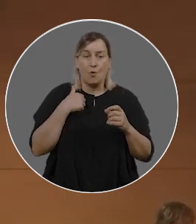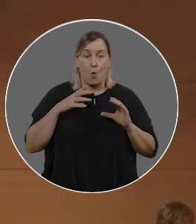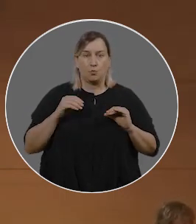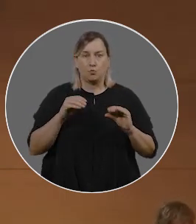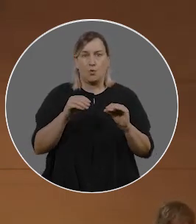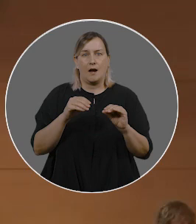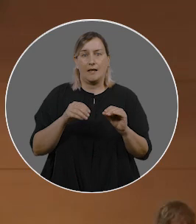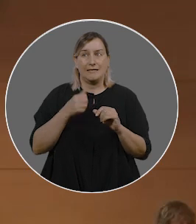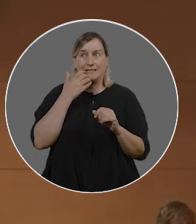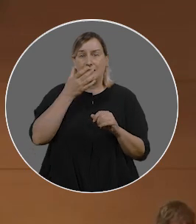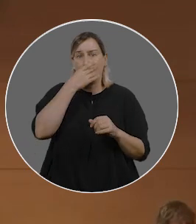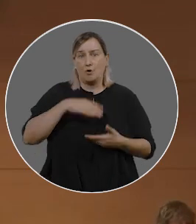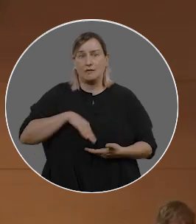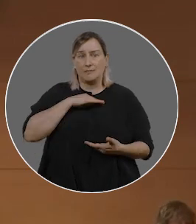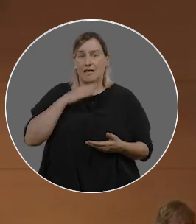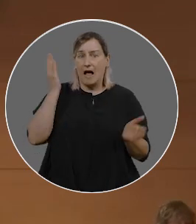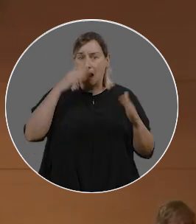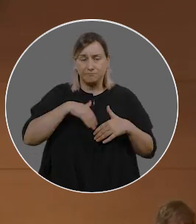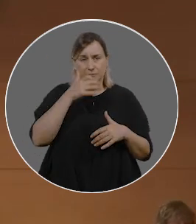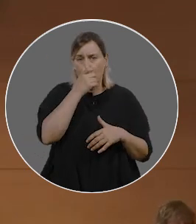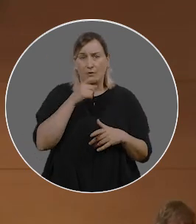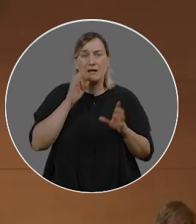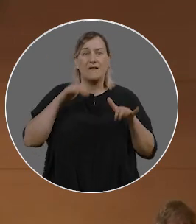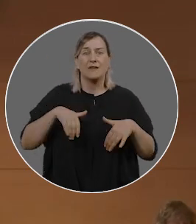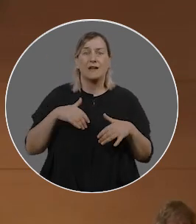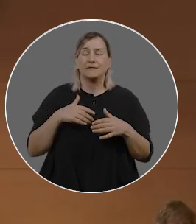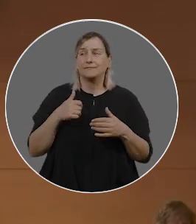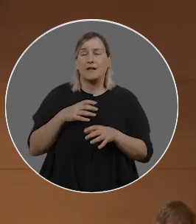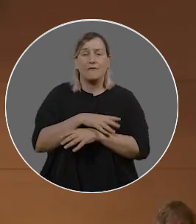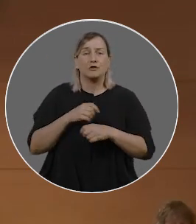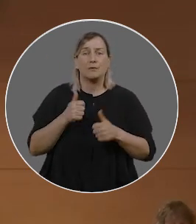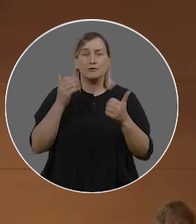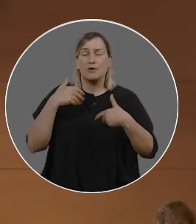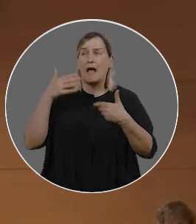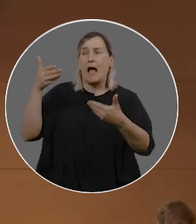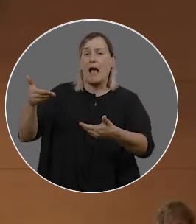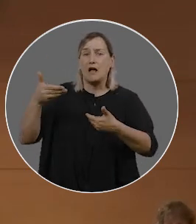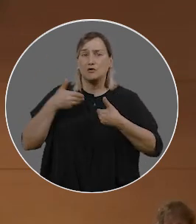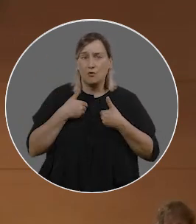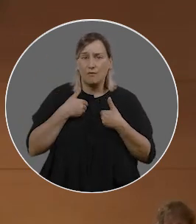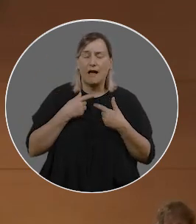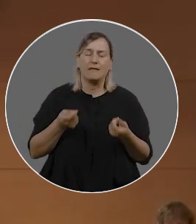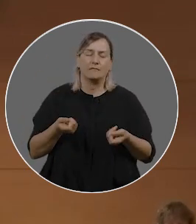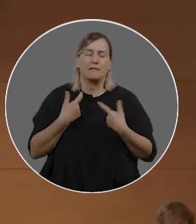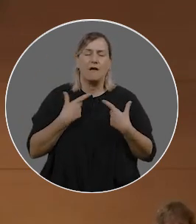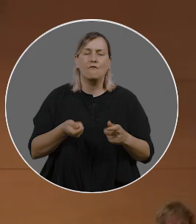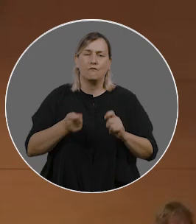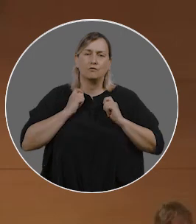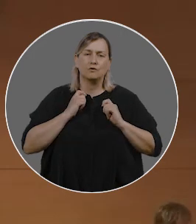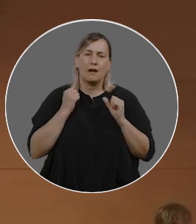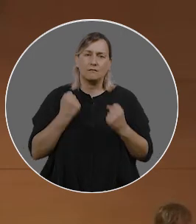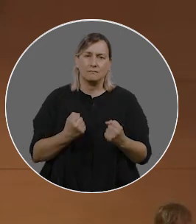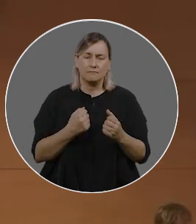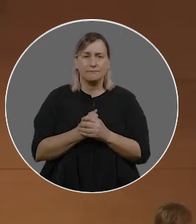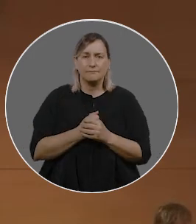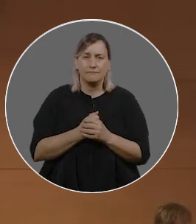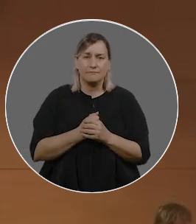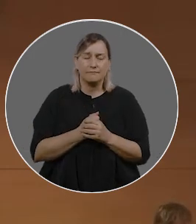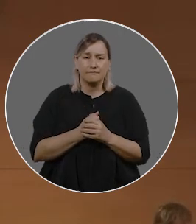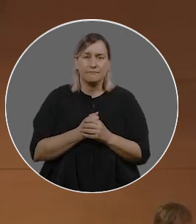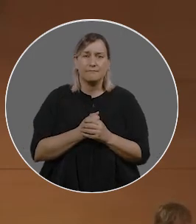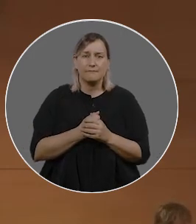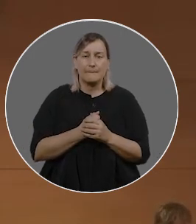un usuari que no té aquests coneixements no ho pot fer i al final acabem demanant ajuda i és molt frustrant, la veritat.